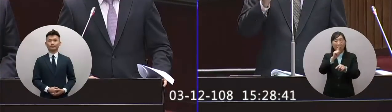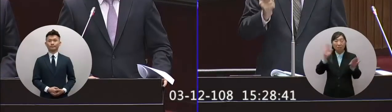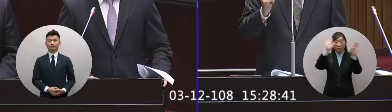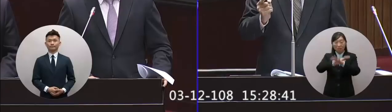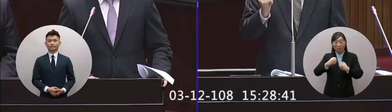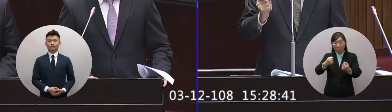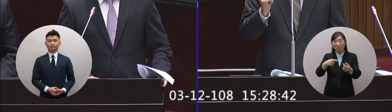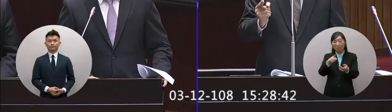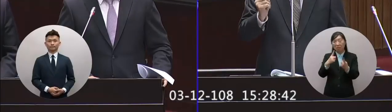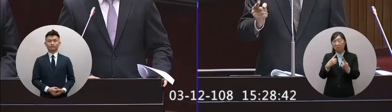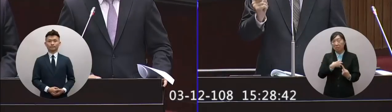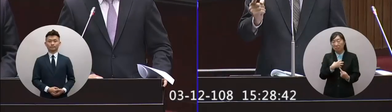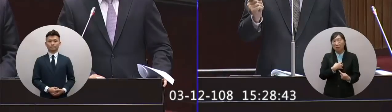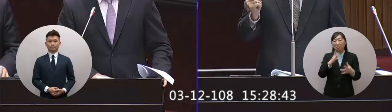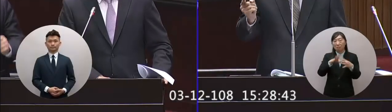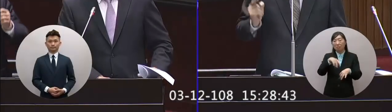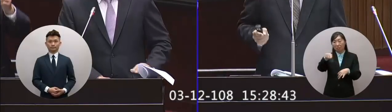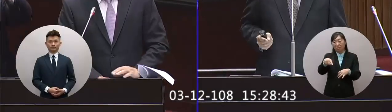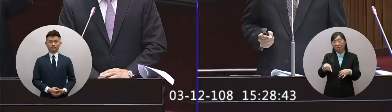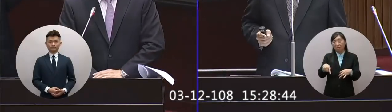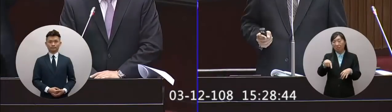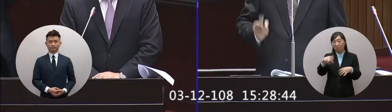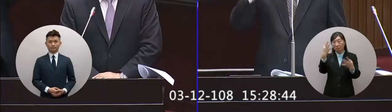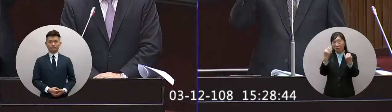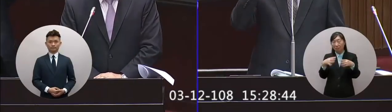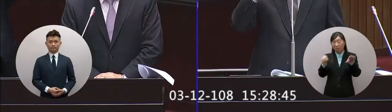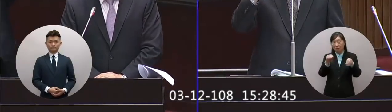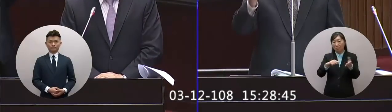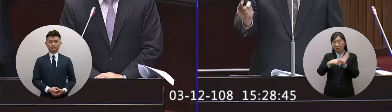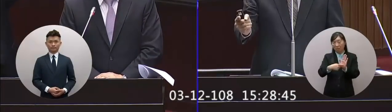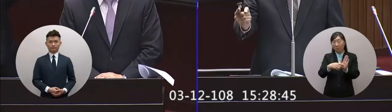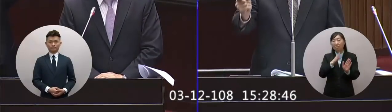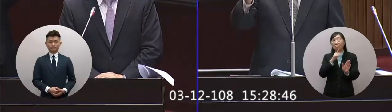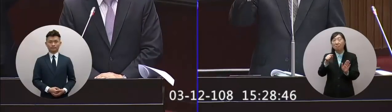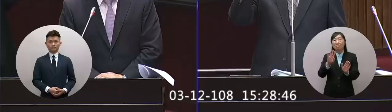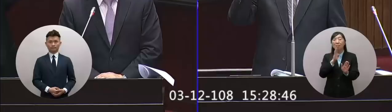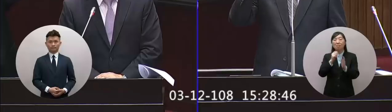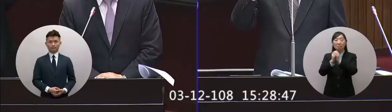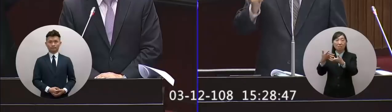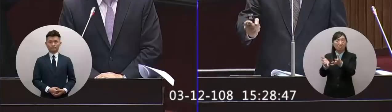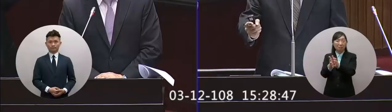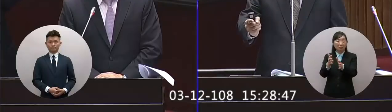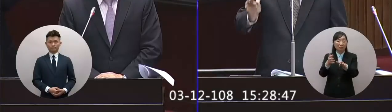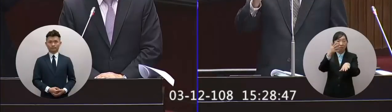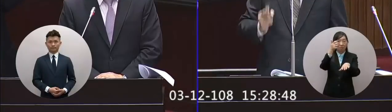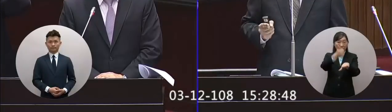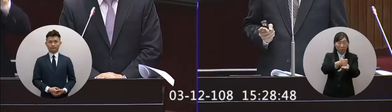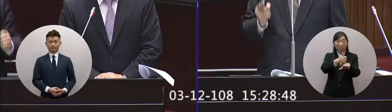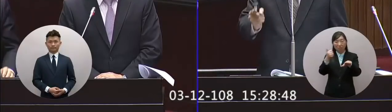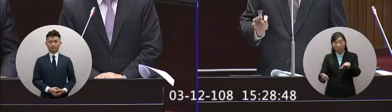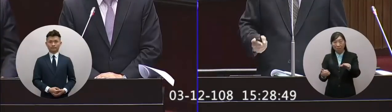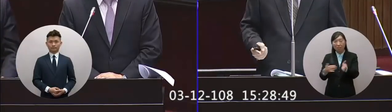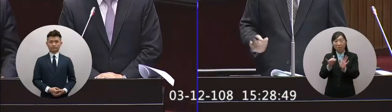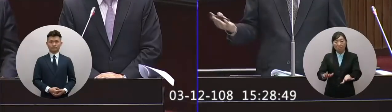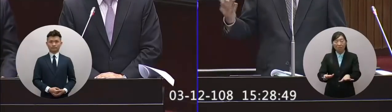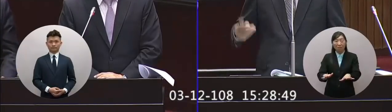必须要用大数据来整合，做出一个统计。可是贺陈部长开始到贺陈部长下台到现在，